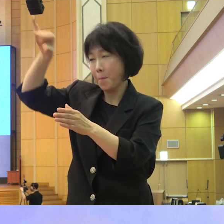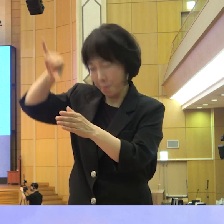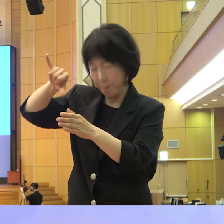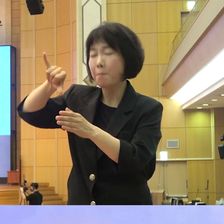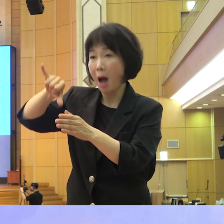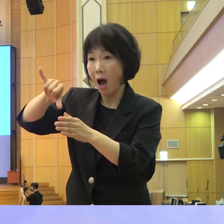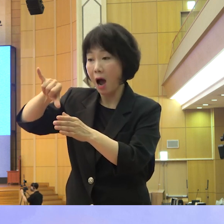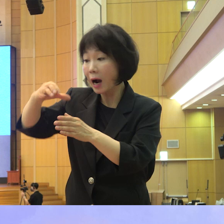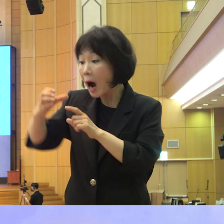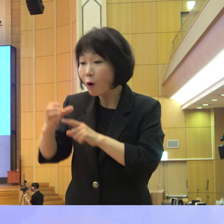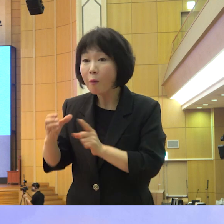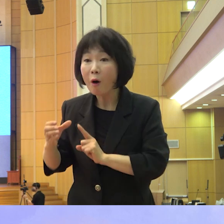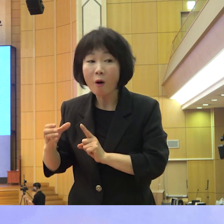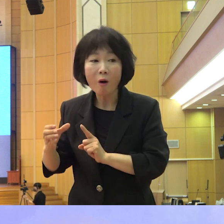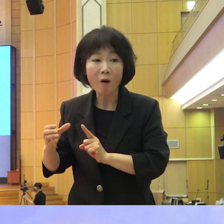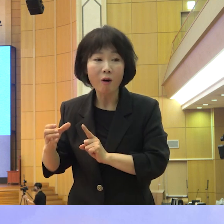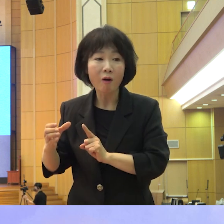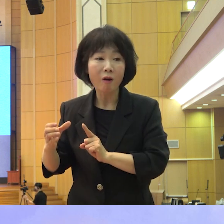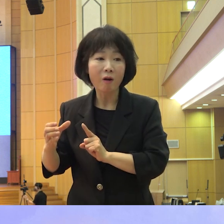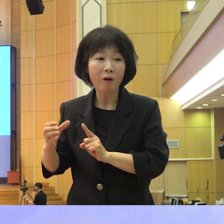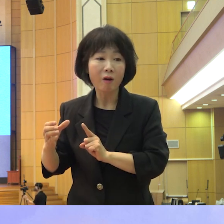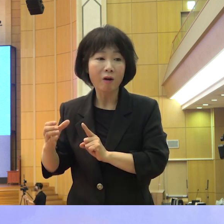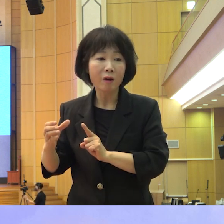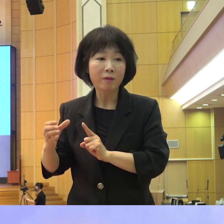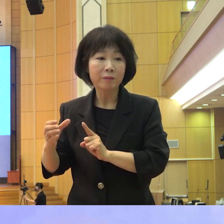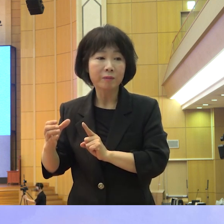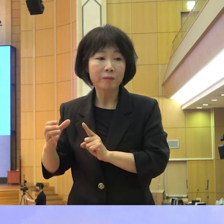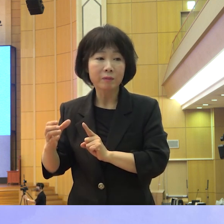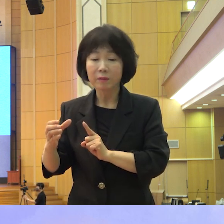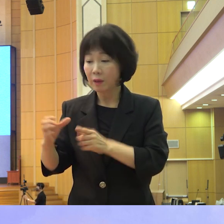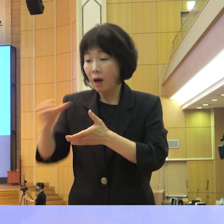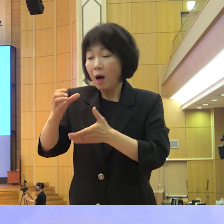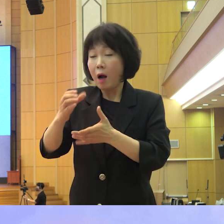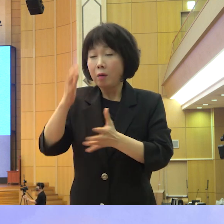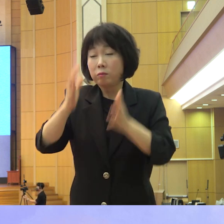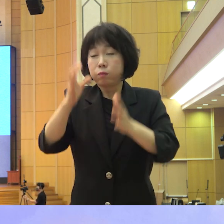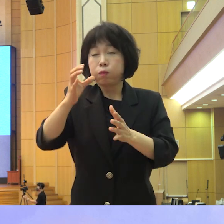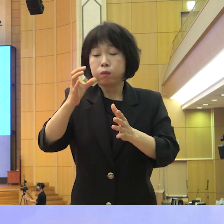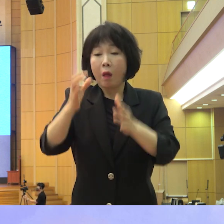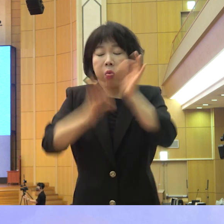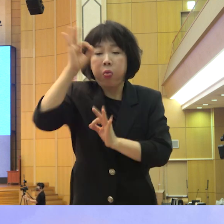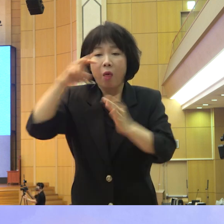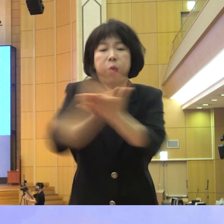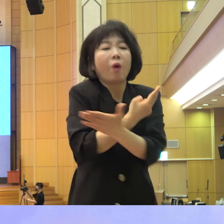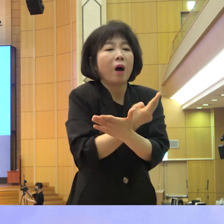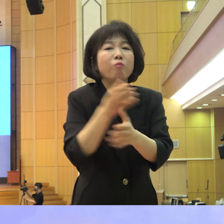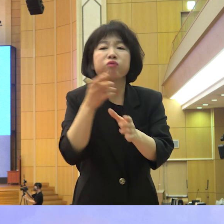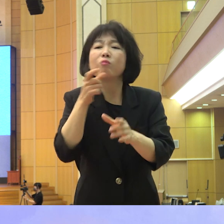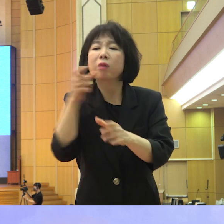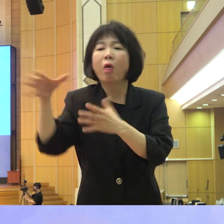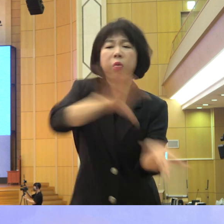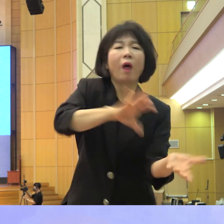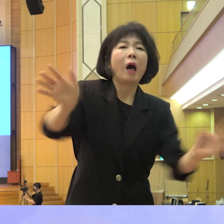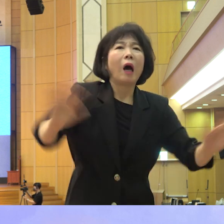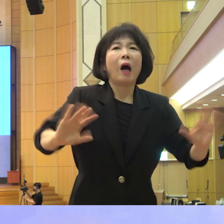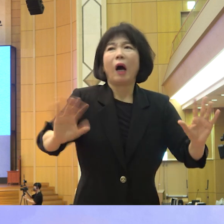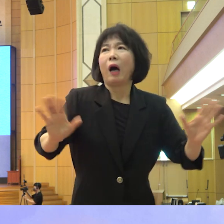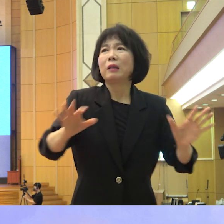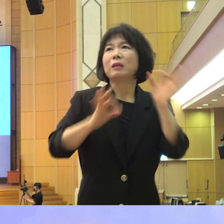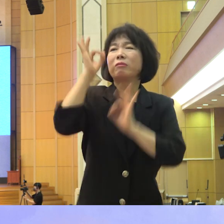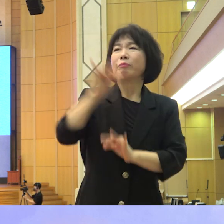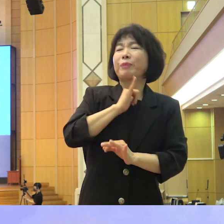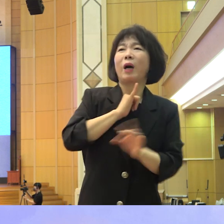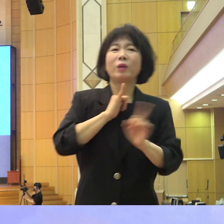담았어요. 그런데 남이에게 걸어오다가 그만 물을 쏟고 말았지요.